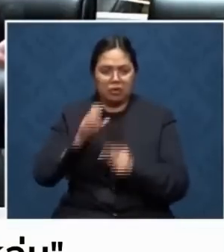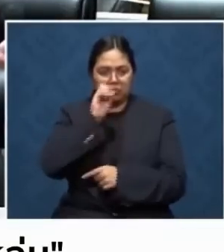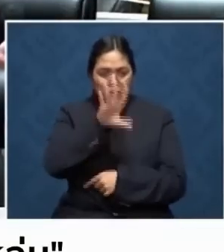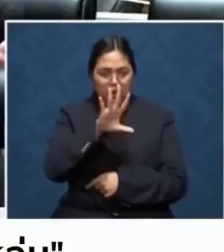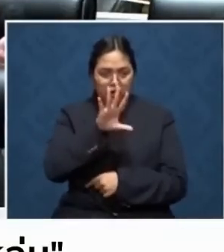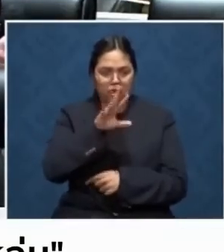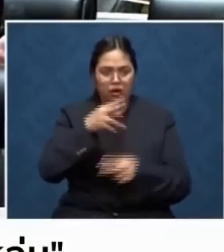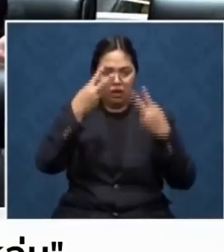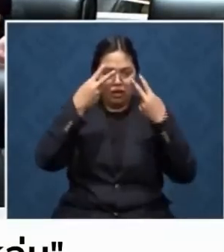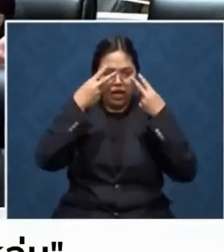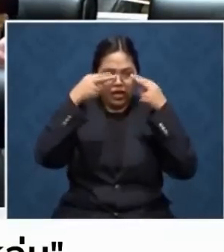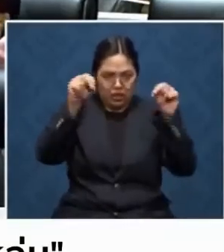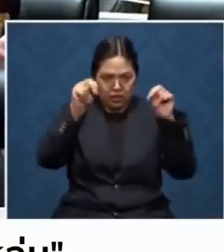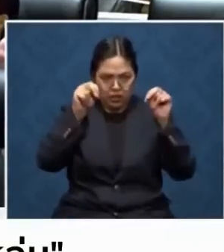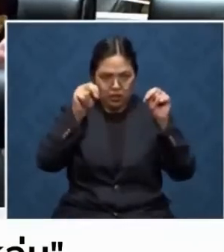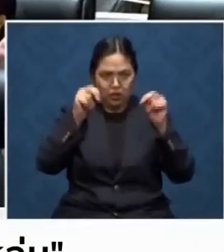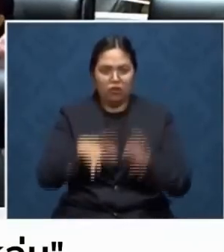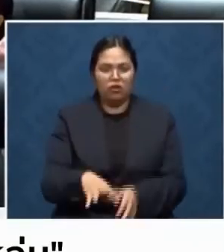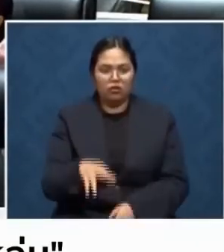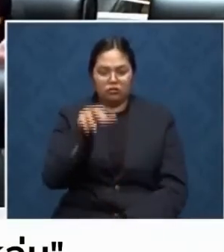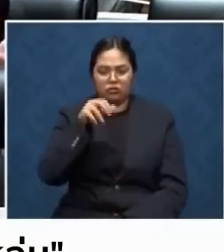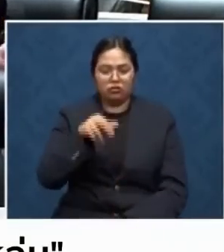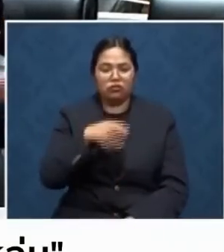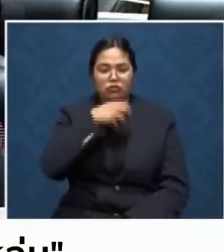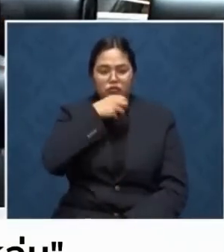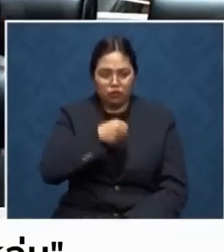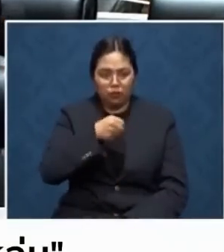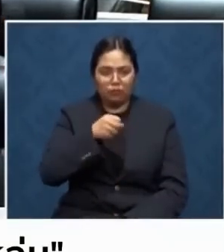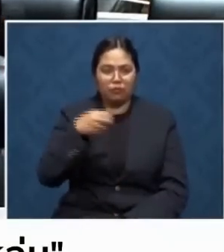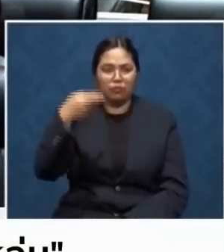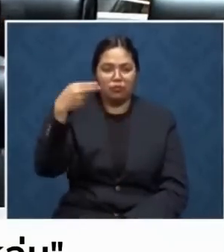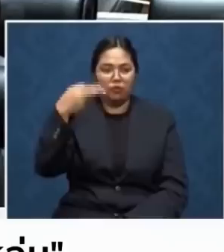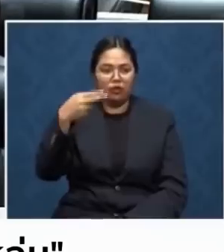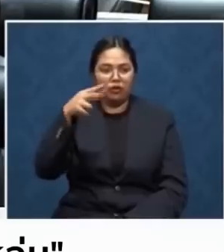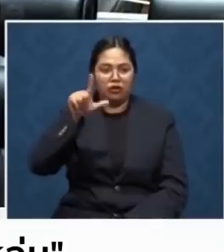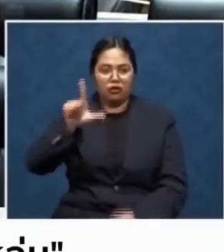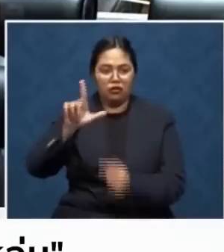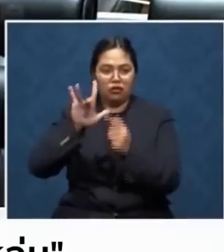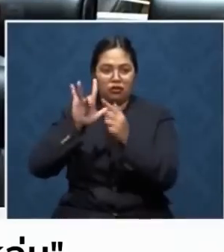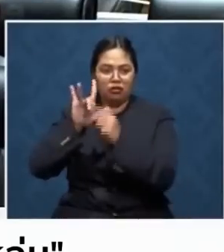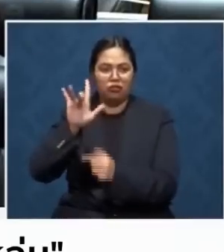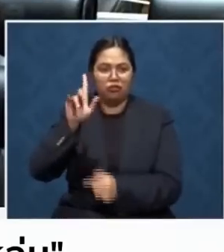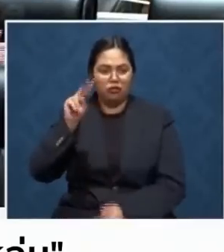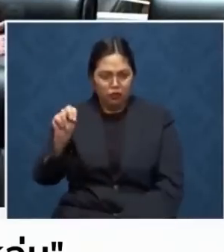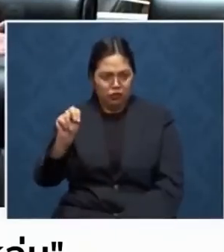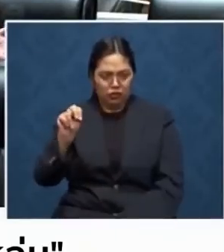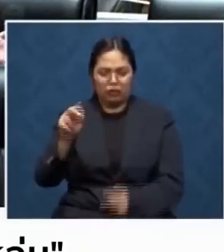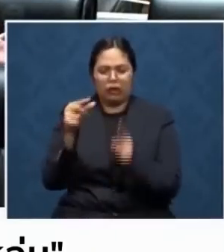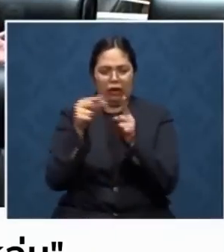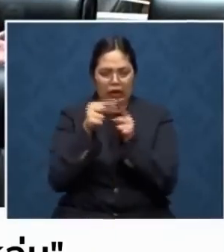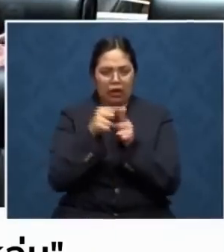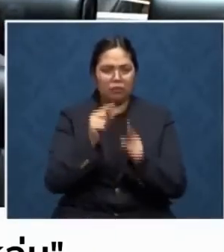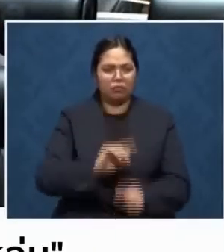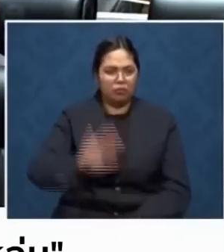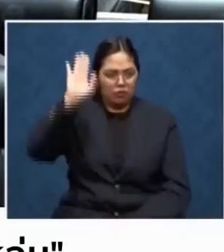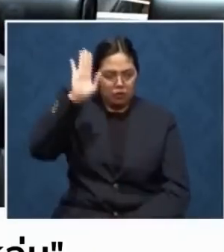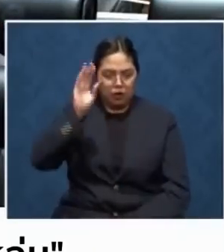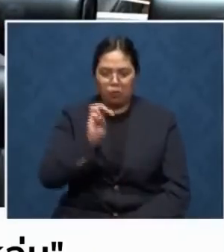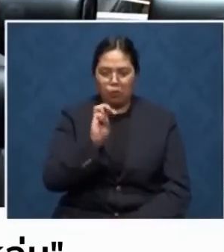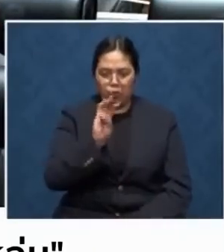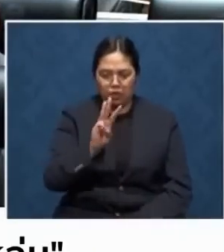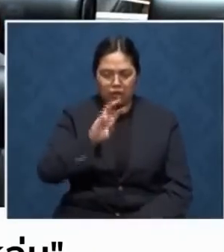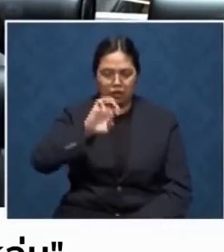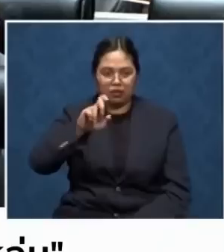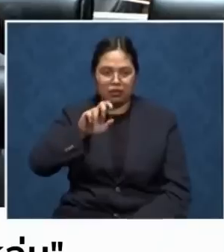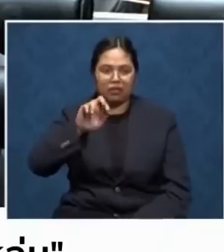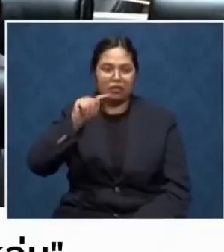ส้มหล่นและก็ประท้วงนายวิทยานะคะว่าการสวมเสื้อเพื่อแสดงออกถึงอาชีพไรเดอร์ผิดตรงไหนแล้วก็เกิดการโต้เถียงกัน